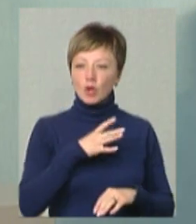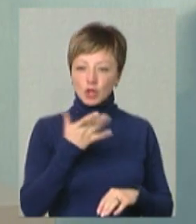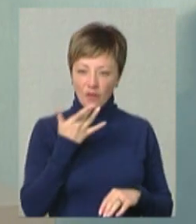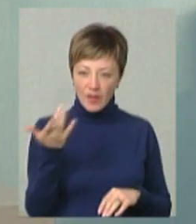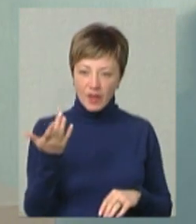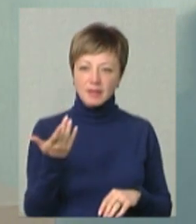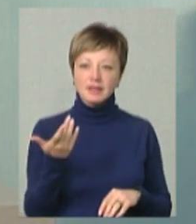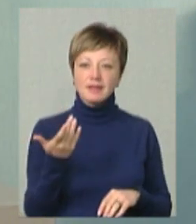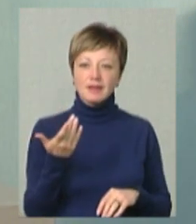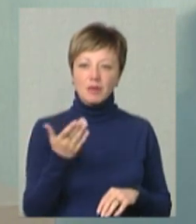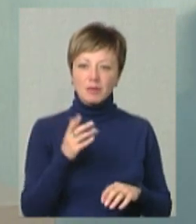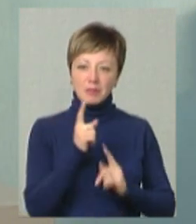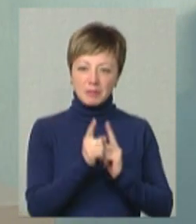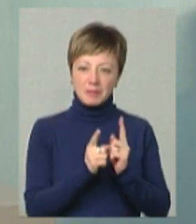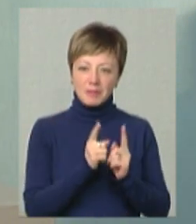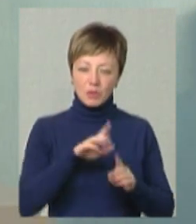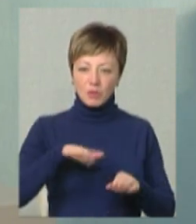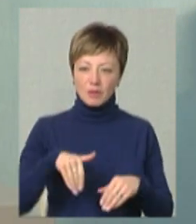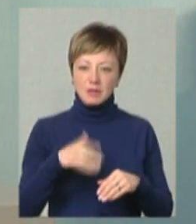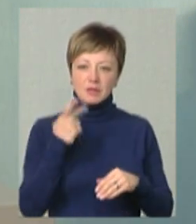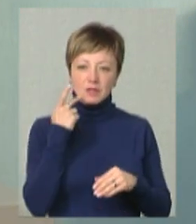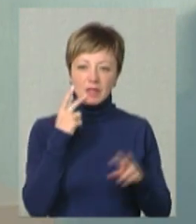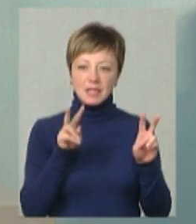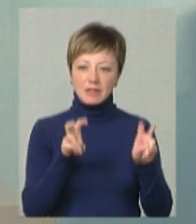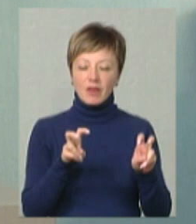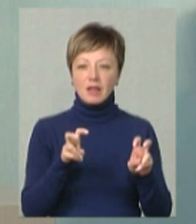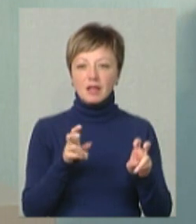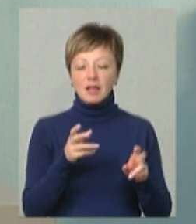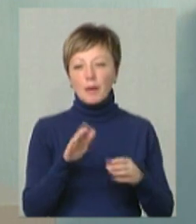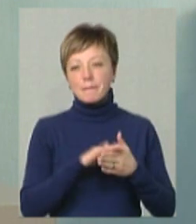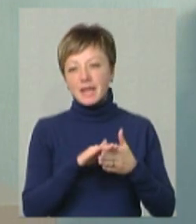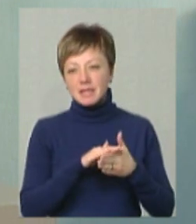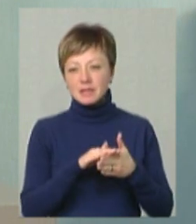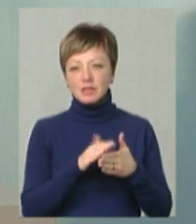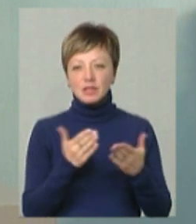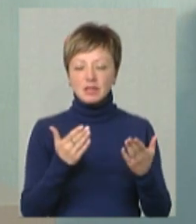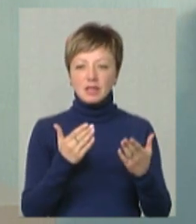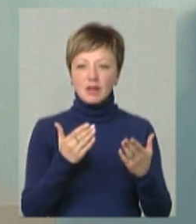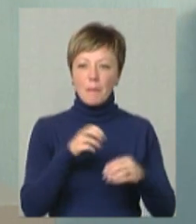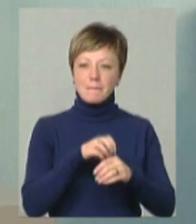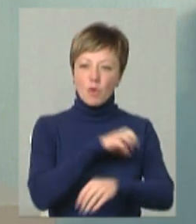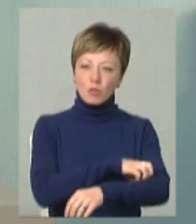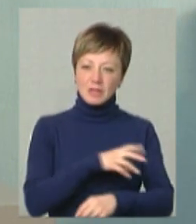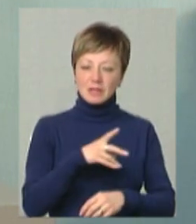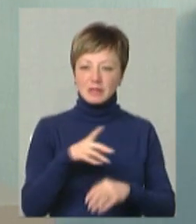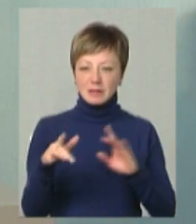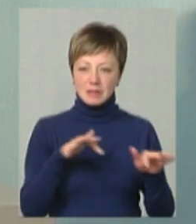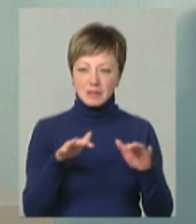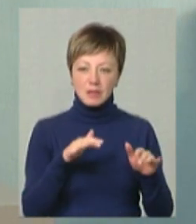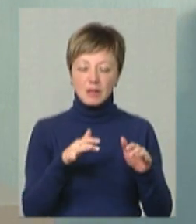совєтська, її довго так потім ще за звичкою називали, чи прізвище більшовицьких радянських діячів,